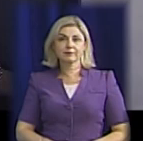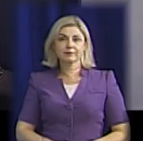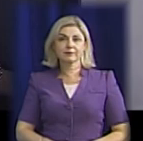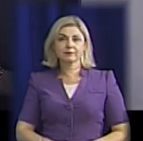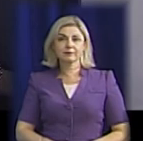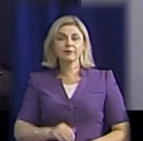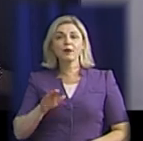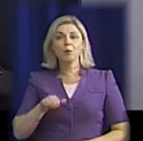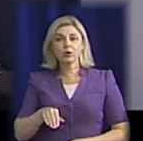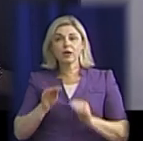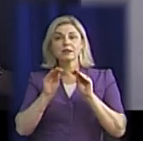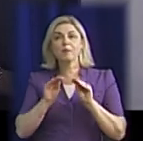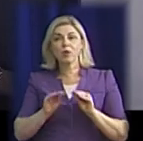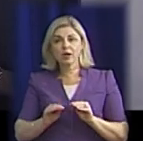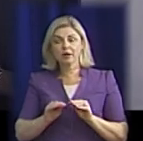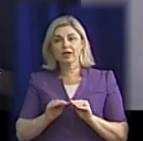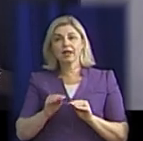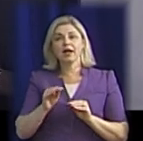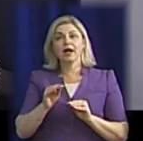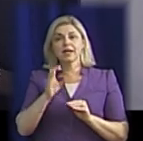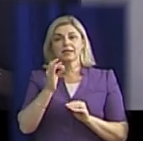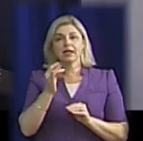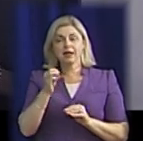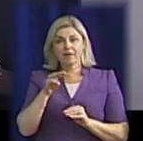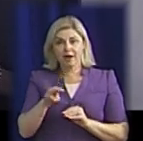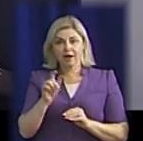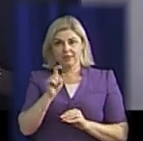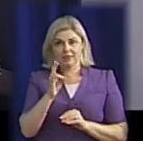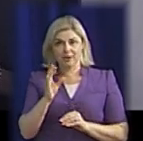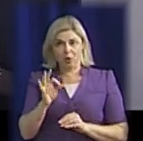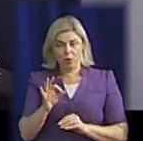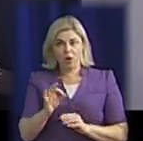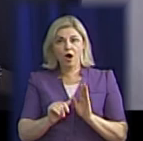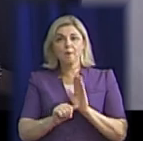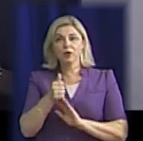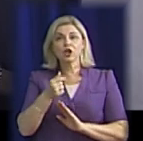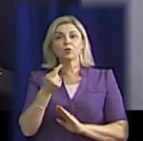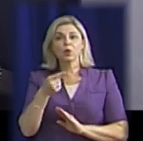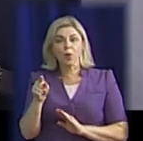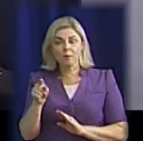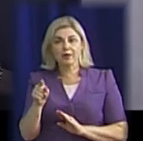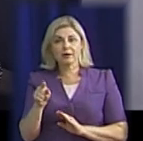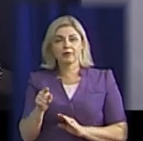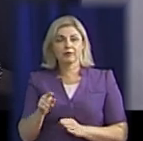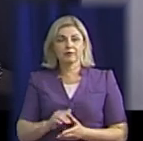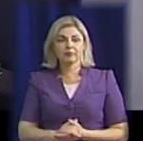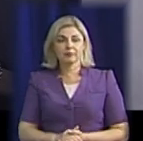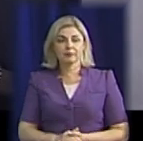Потім заповнює дані сертифікату ЗНО. Спочатку номер,